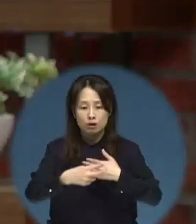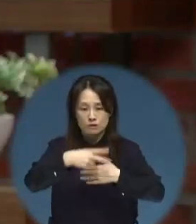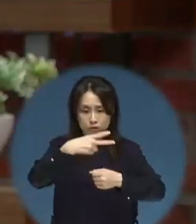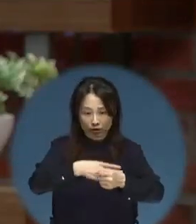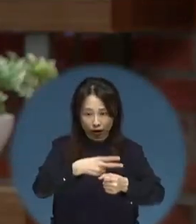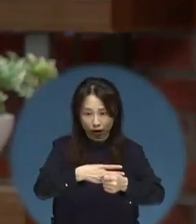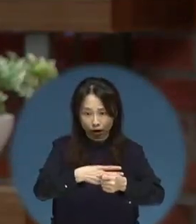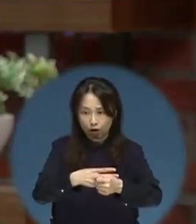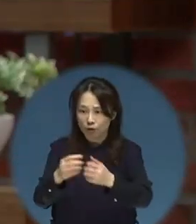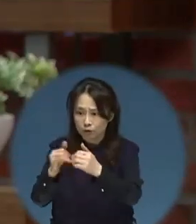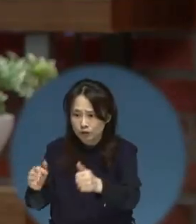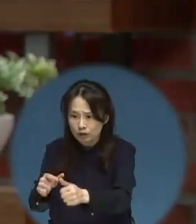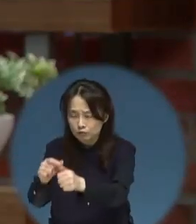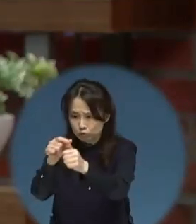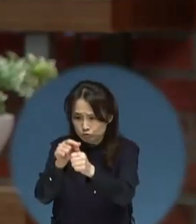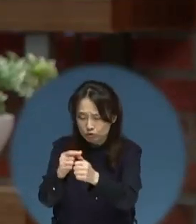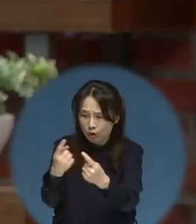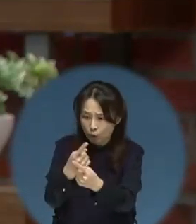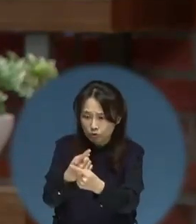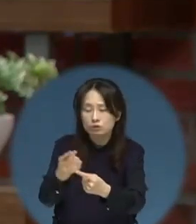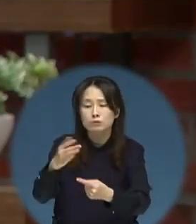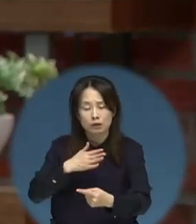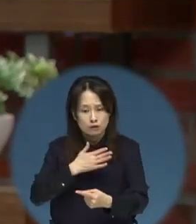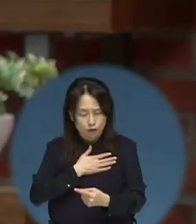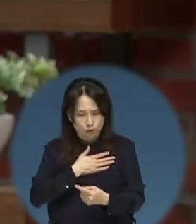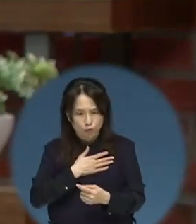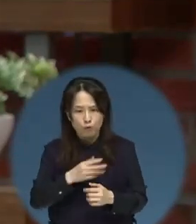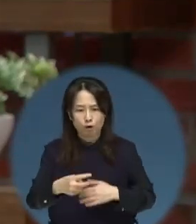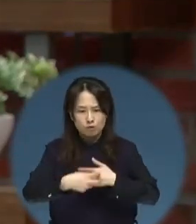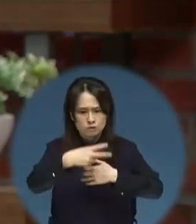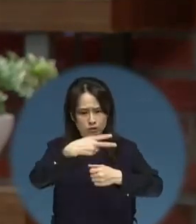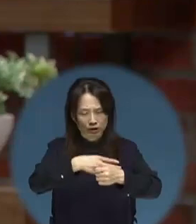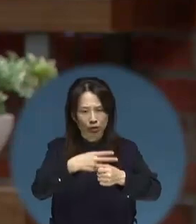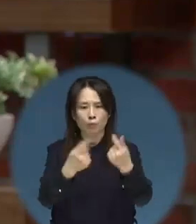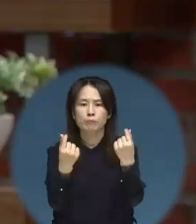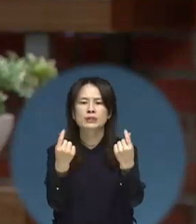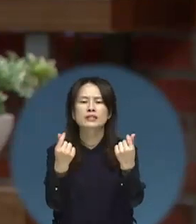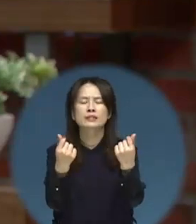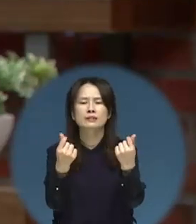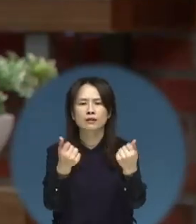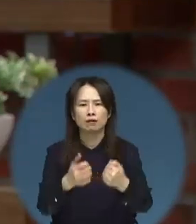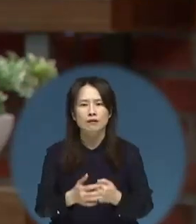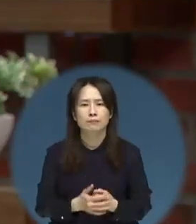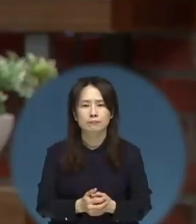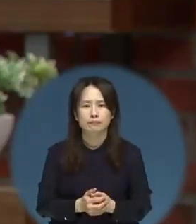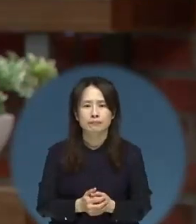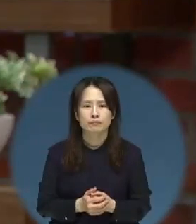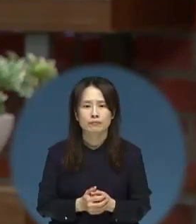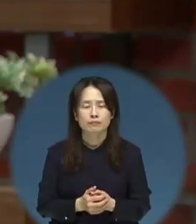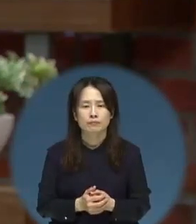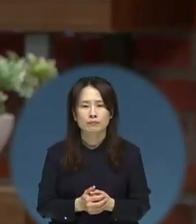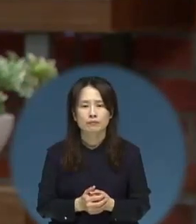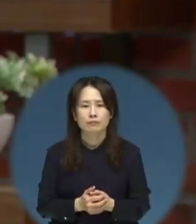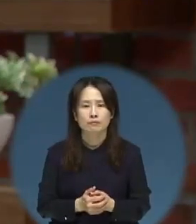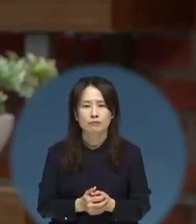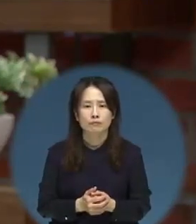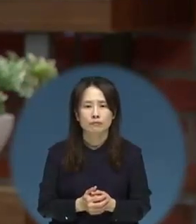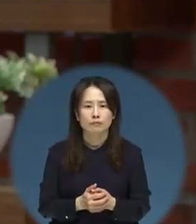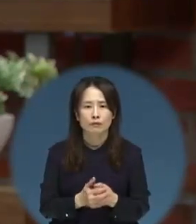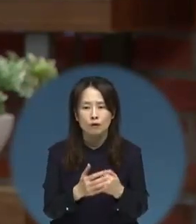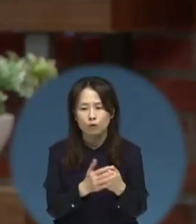살리지만 한편으로 저도 현장에서 그렇게 하기 때문에 그거의 차별이 당연히 있겠지만은 너무나